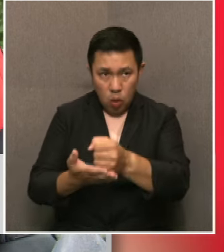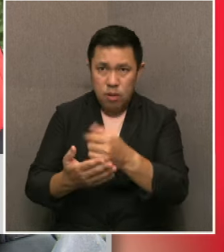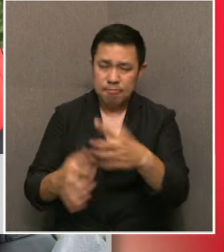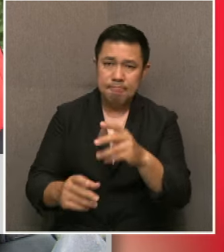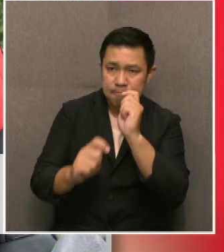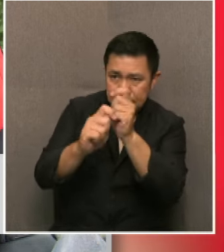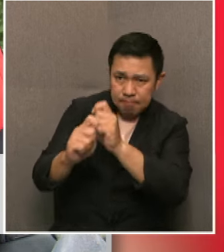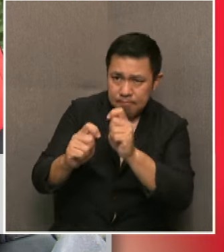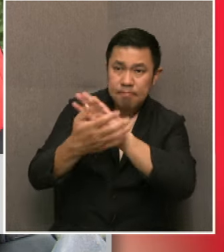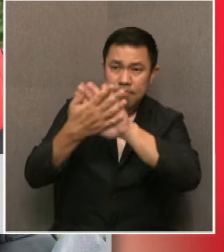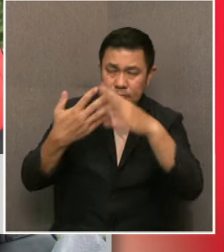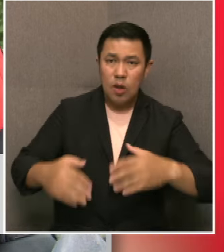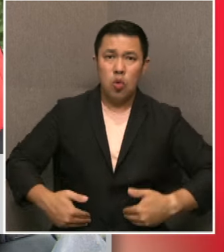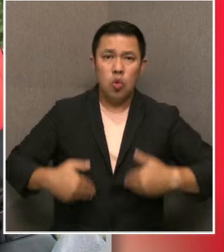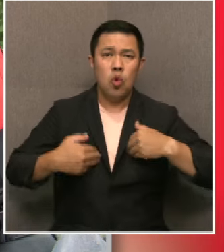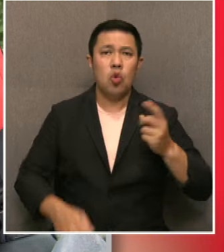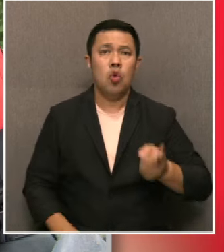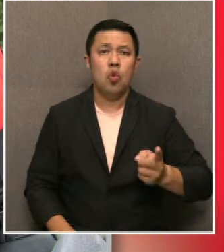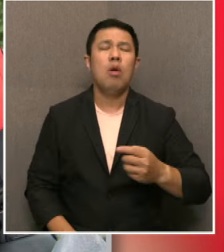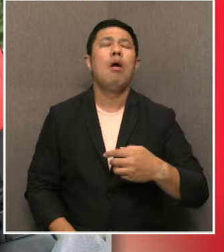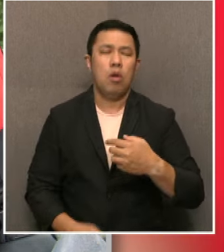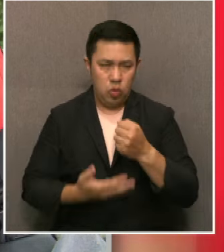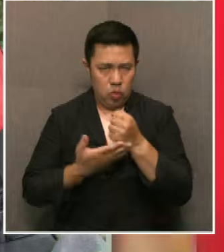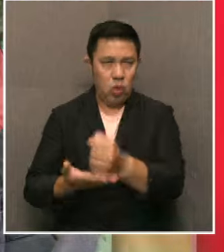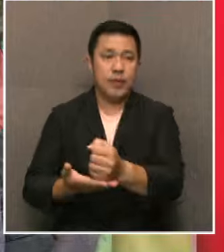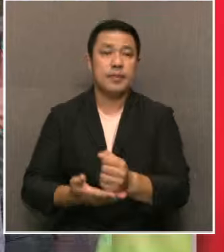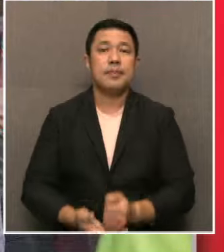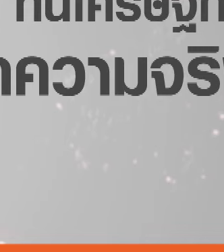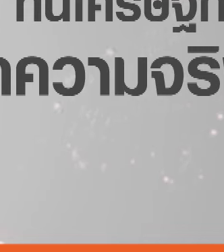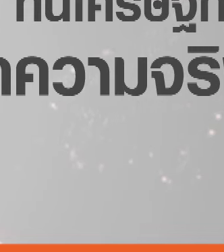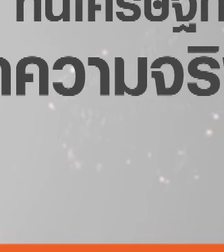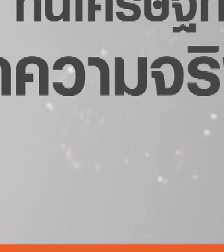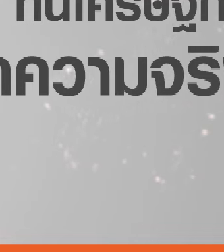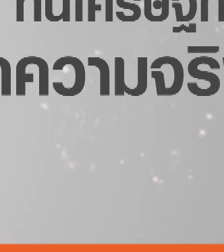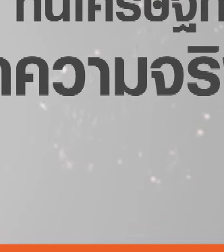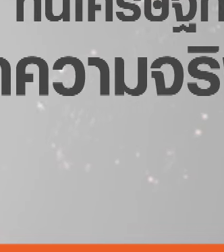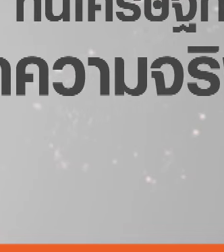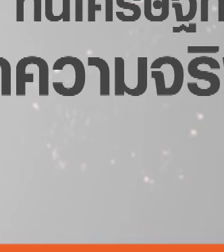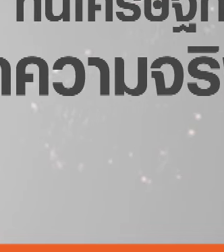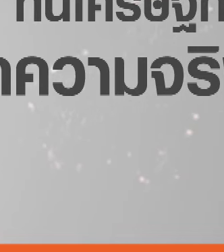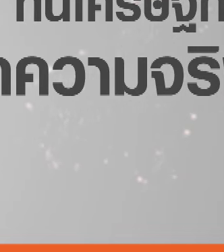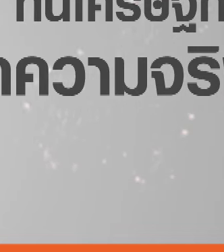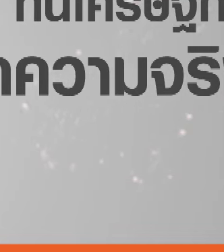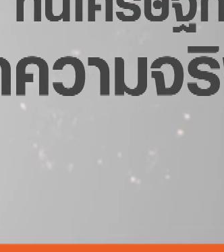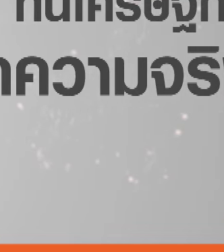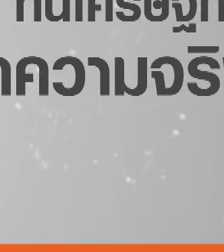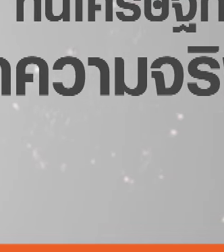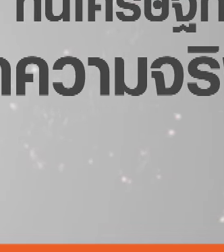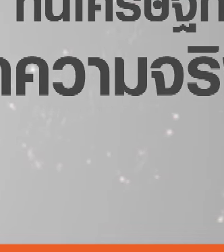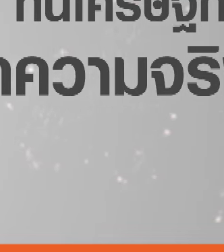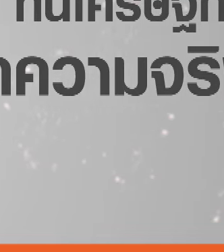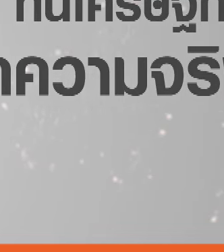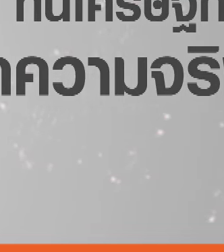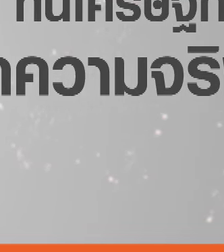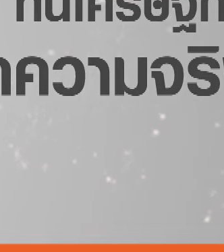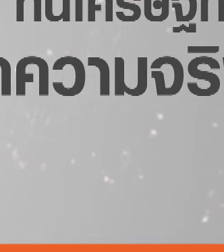าใช้ชีวิตได้อย่างปกติโดยเร็วที่สุดค่ะ ขอบคุณที่ติดตามรับชมรายการ TNN News ข่า